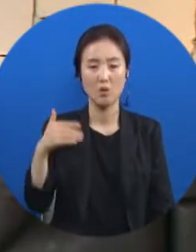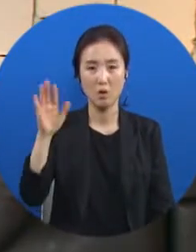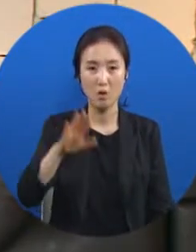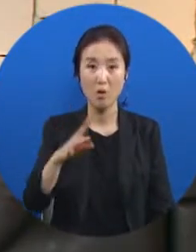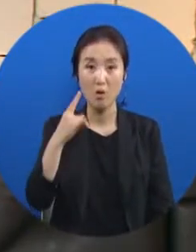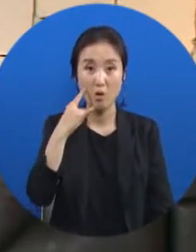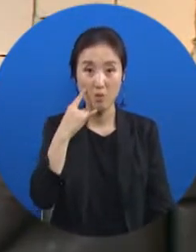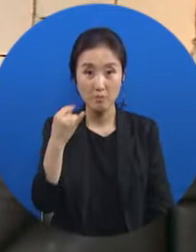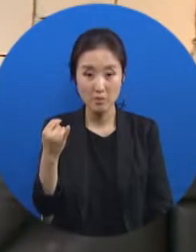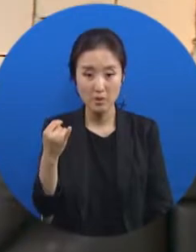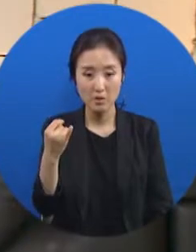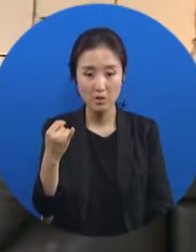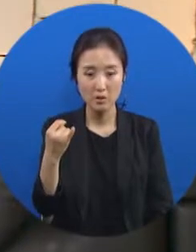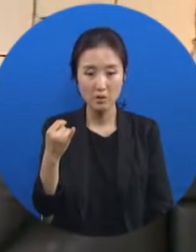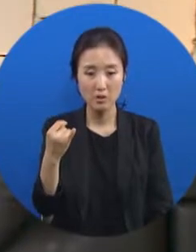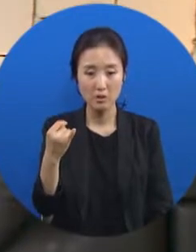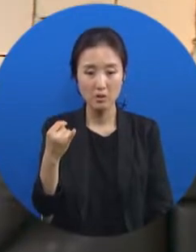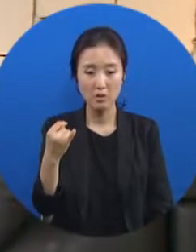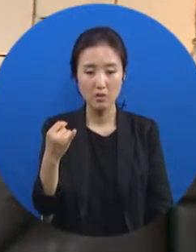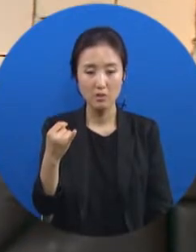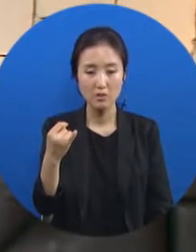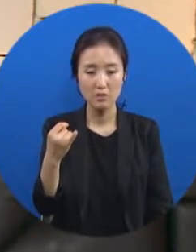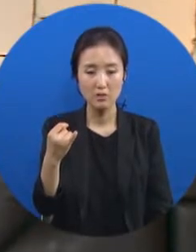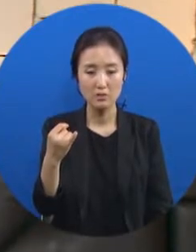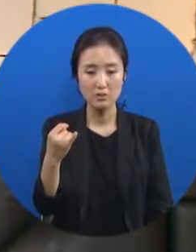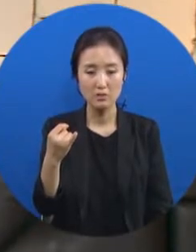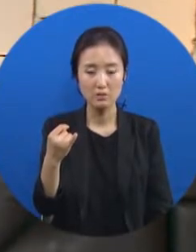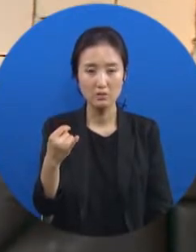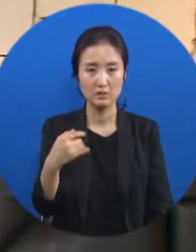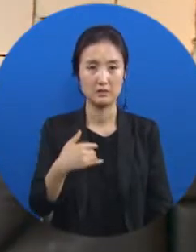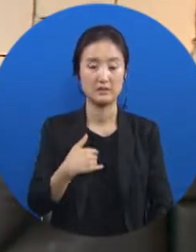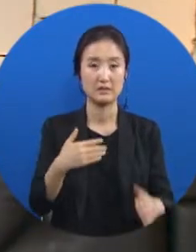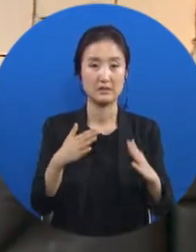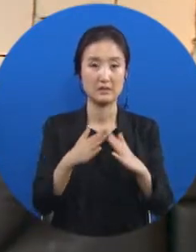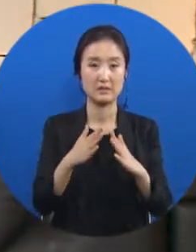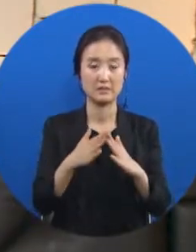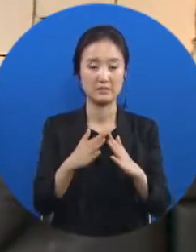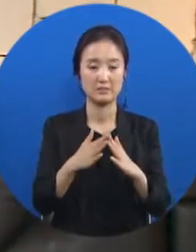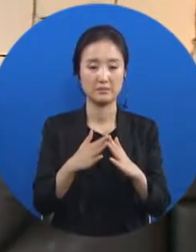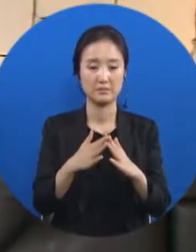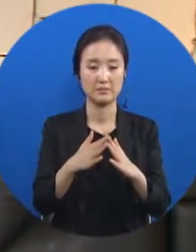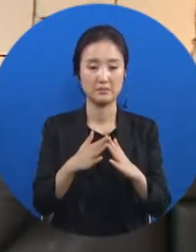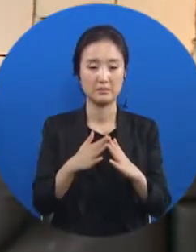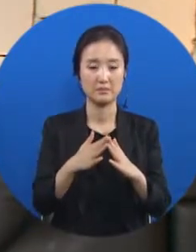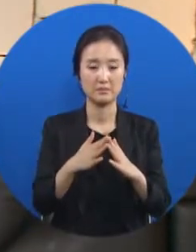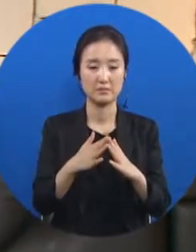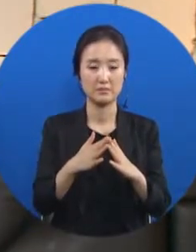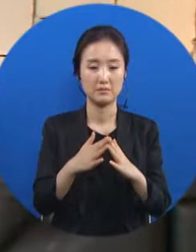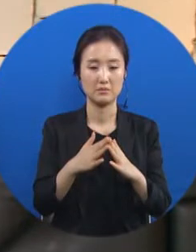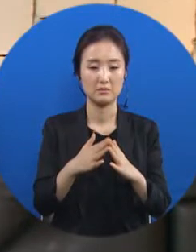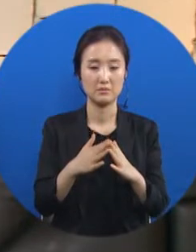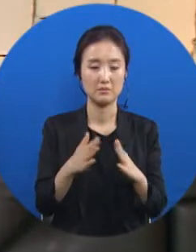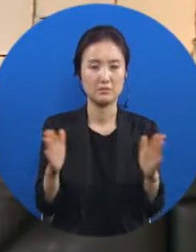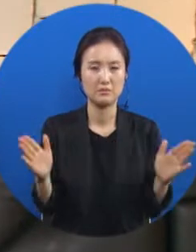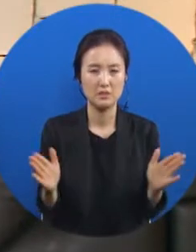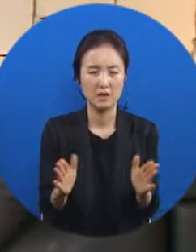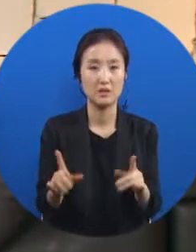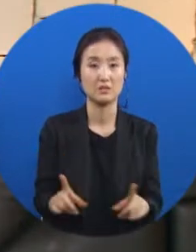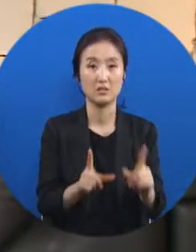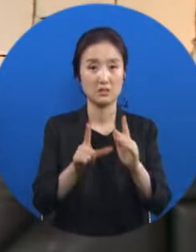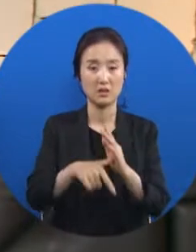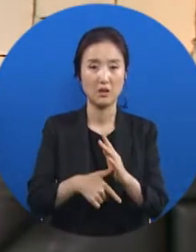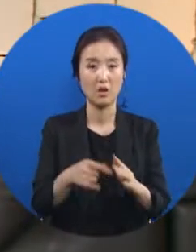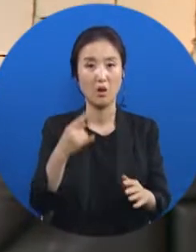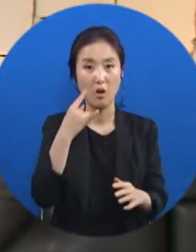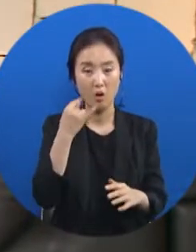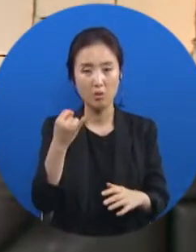새벽에 저희 그 작은 집에 살았는데 새벽에 결혼 반지를 꽂고 계시더라고. 팔아야 된다고.